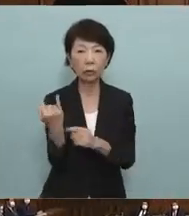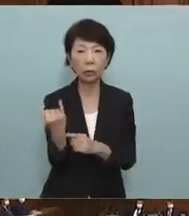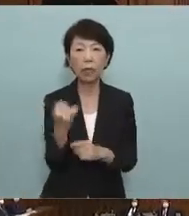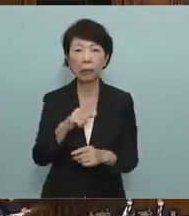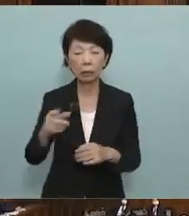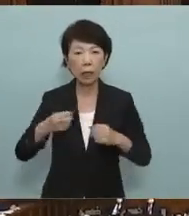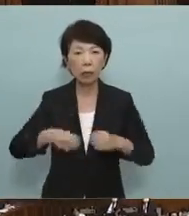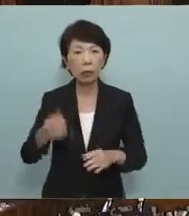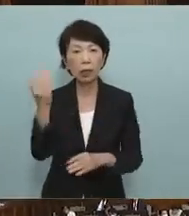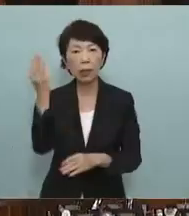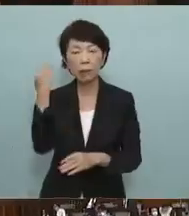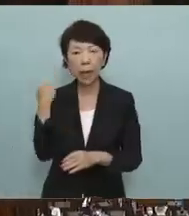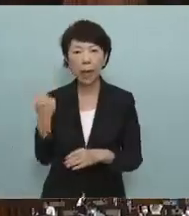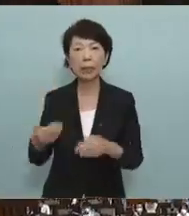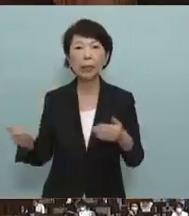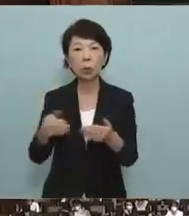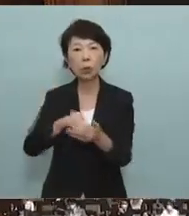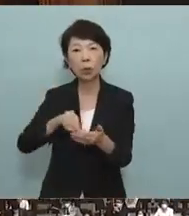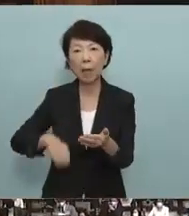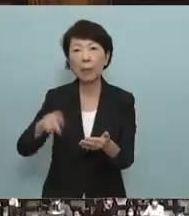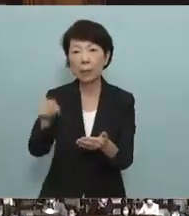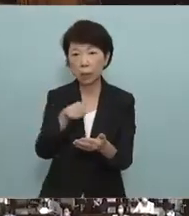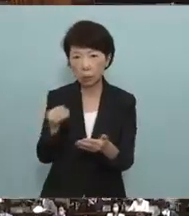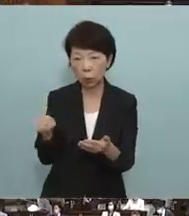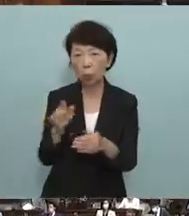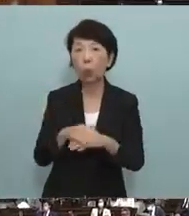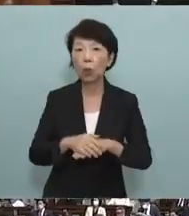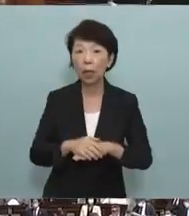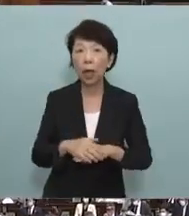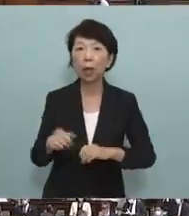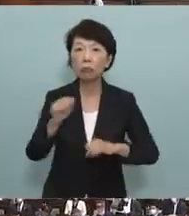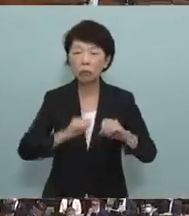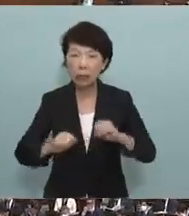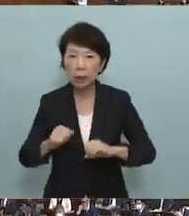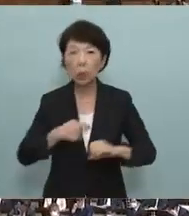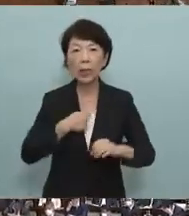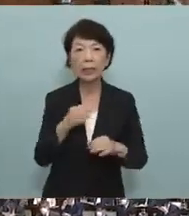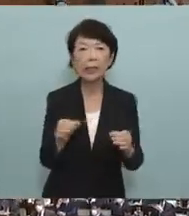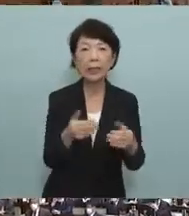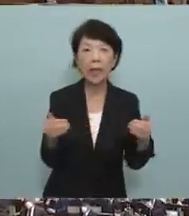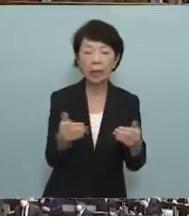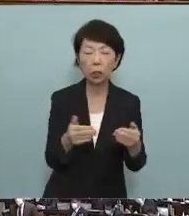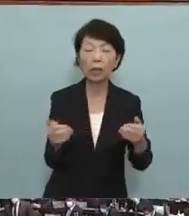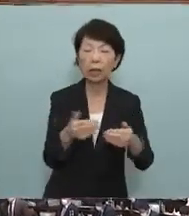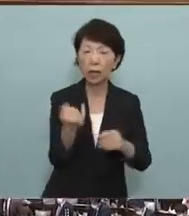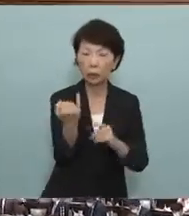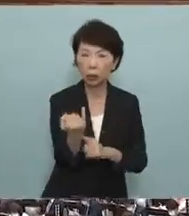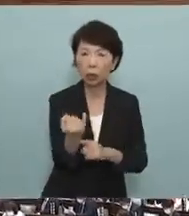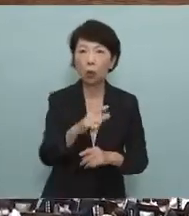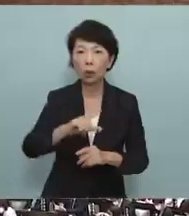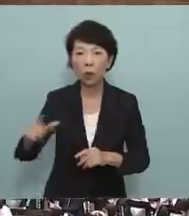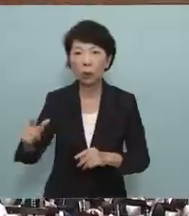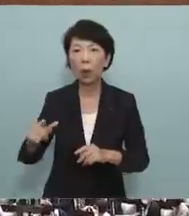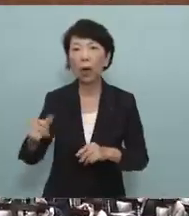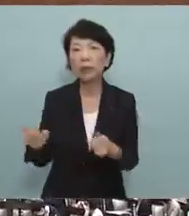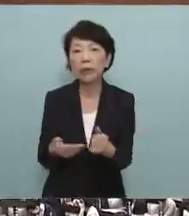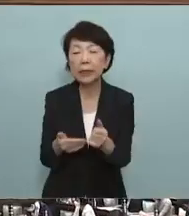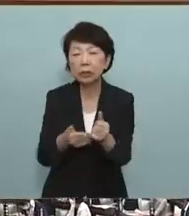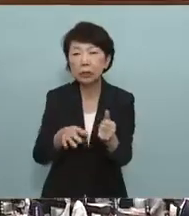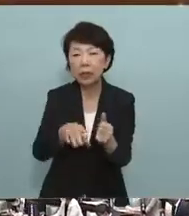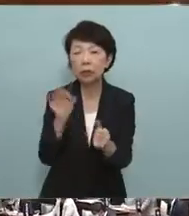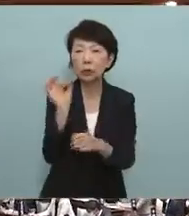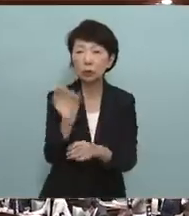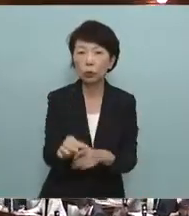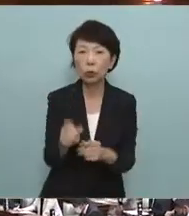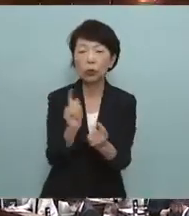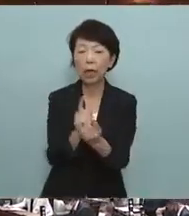産前に離職した方や、フリーランス、自営業で働いている方は、育児休業給付の対象外となっ